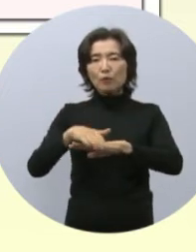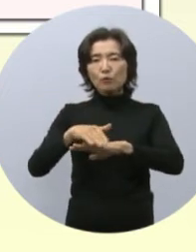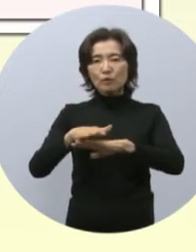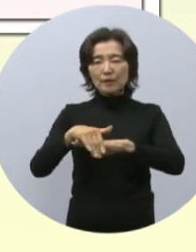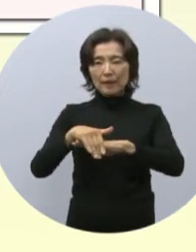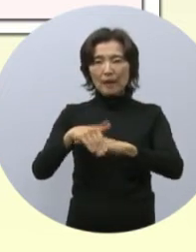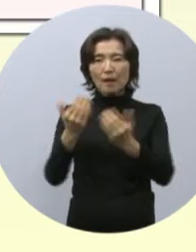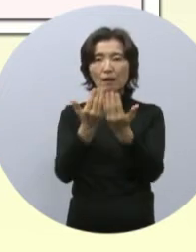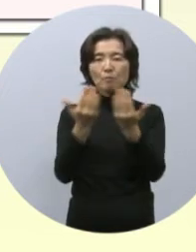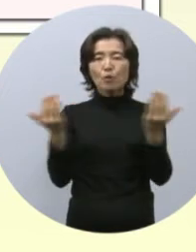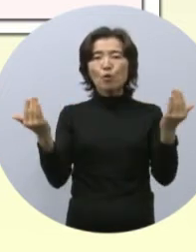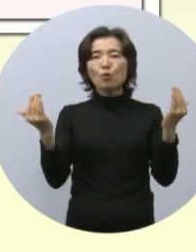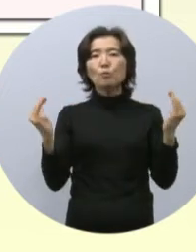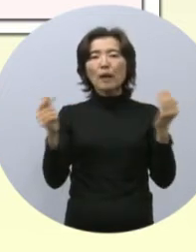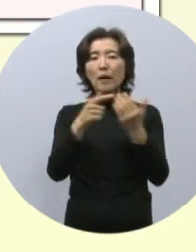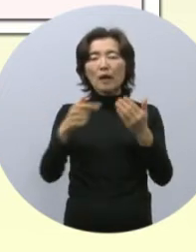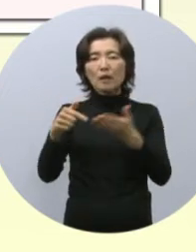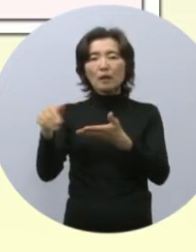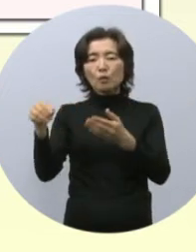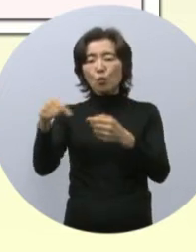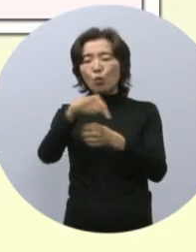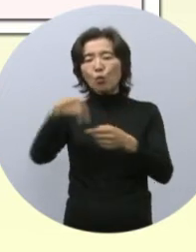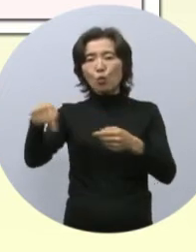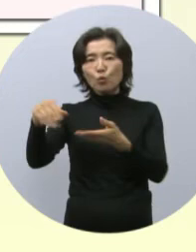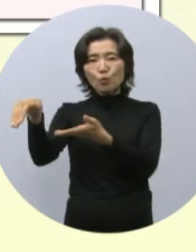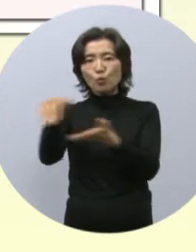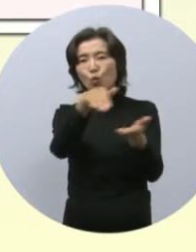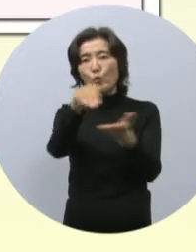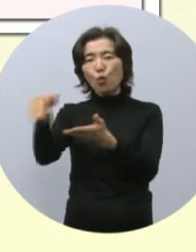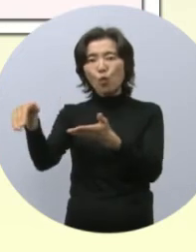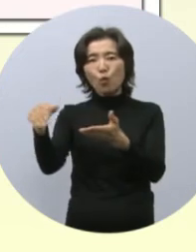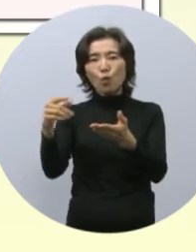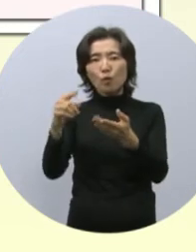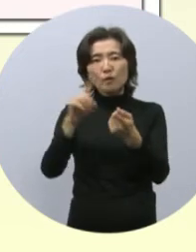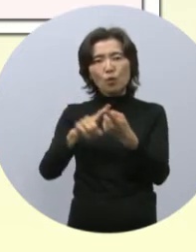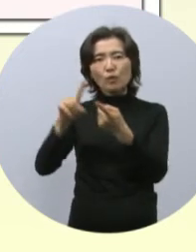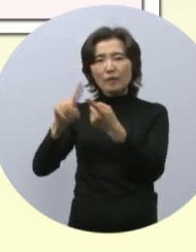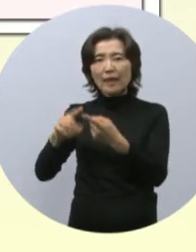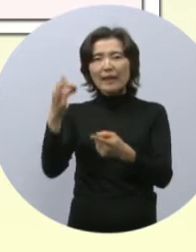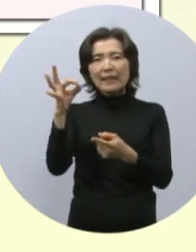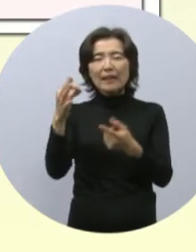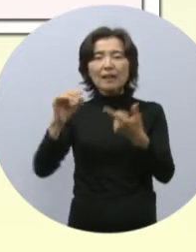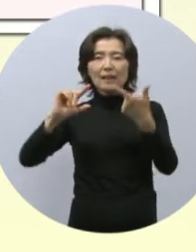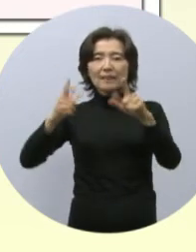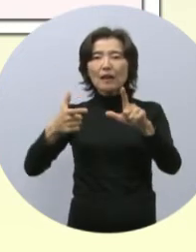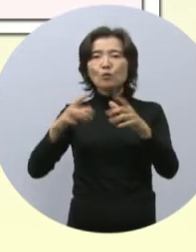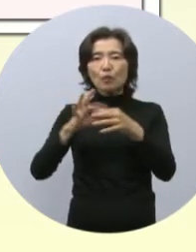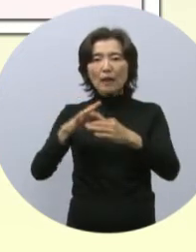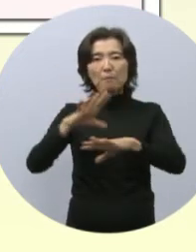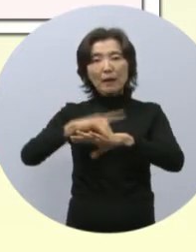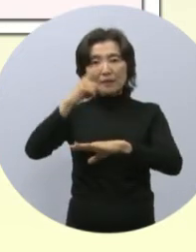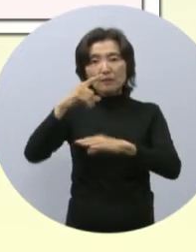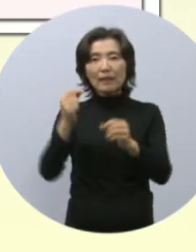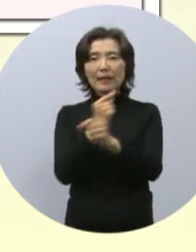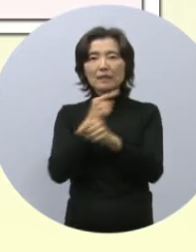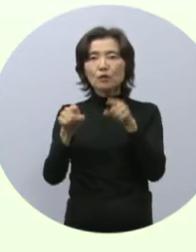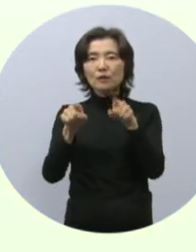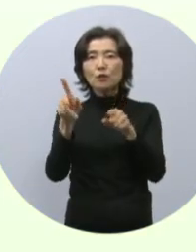の面している道路の種類によって異なります。まずは建築指導課にご相談ください。